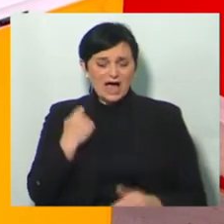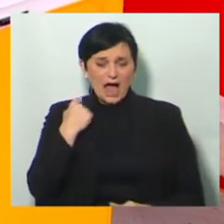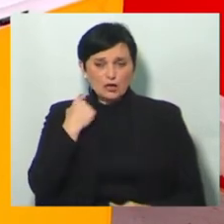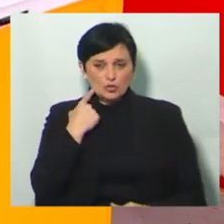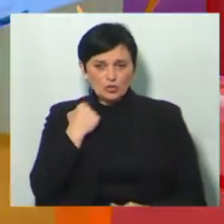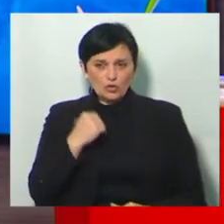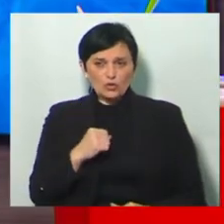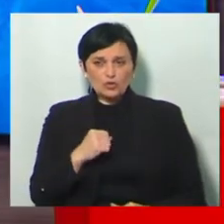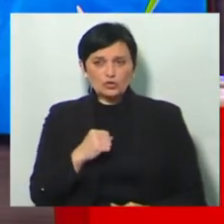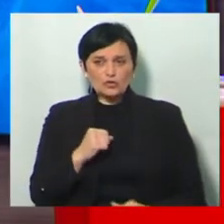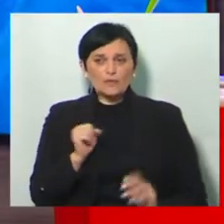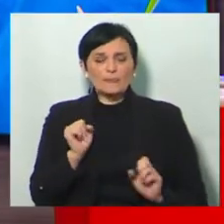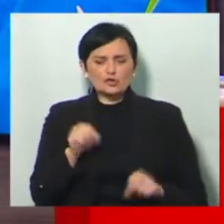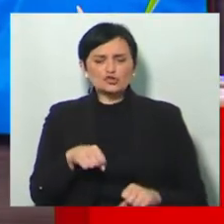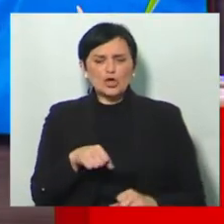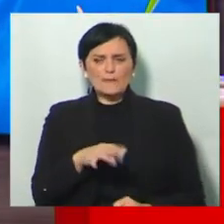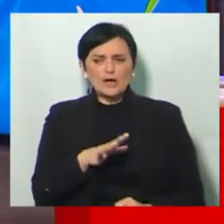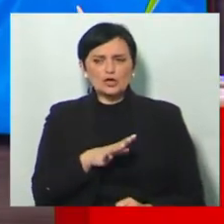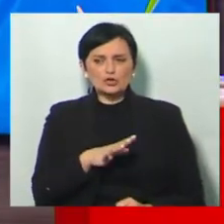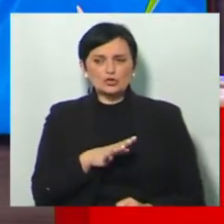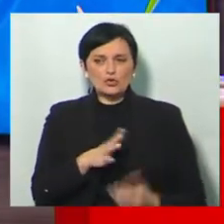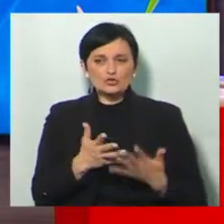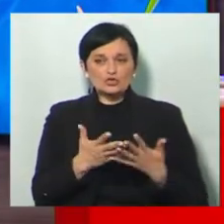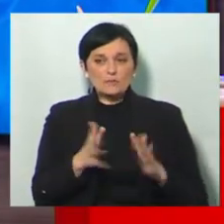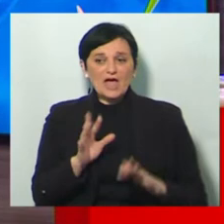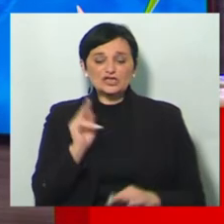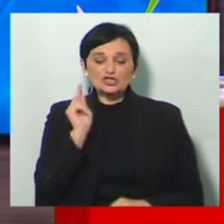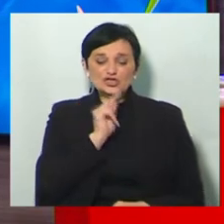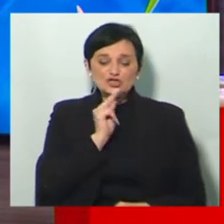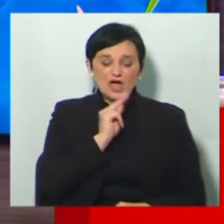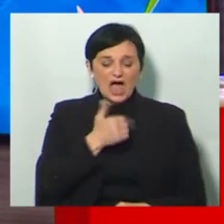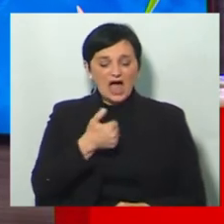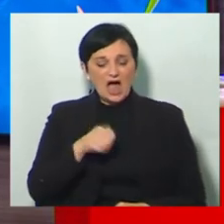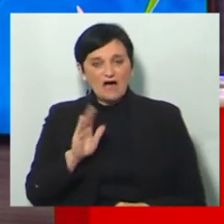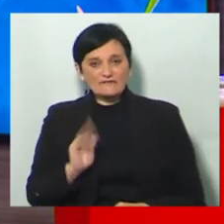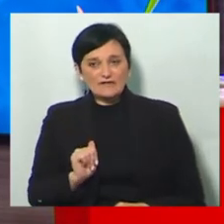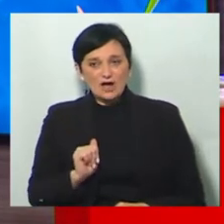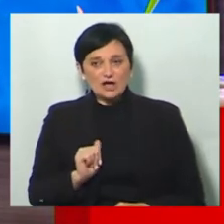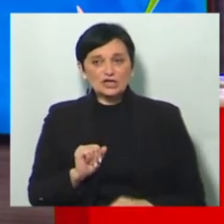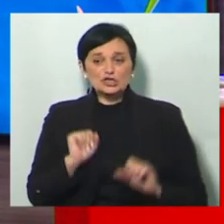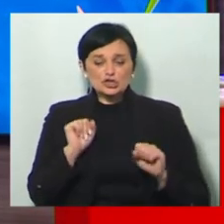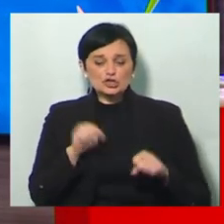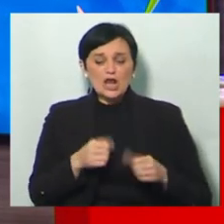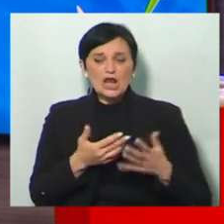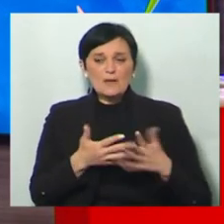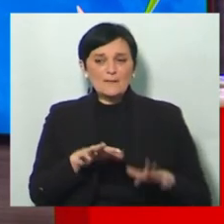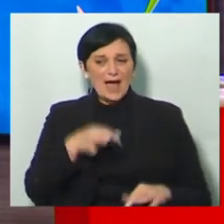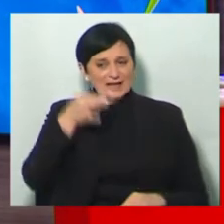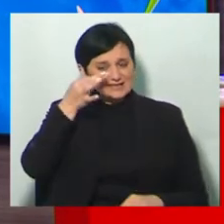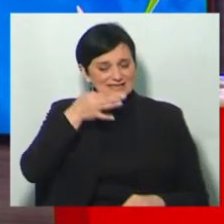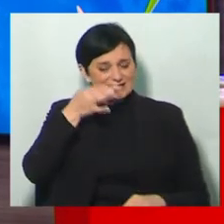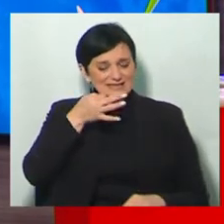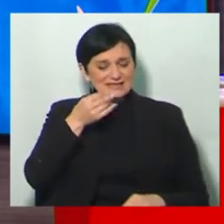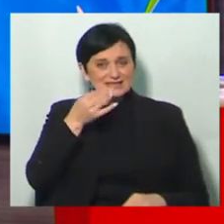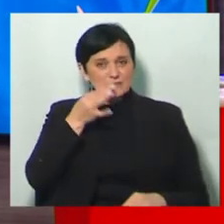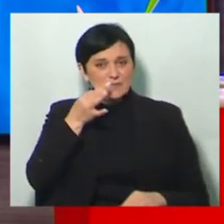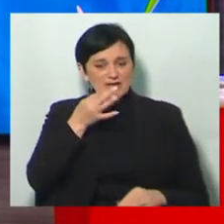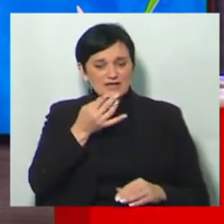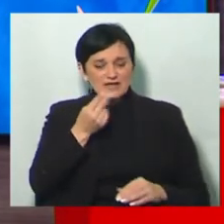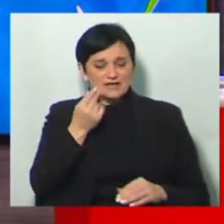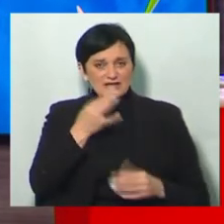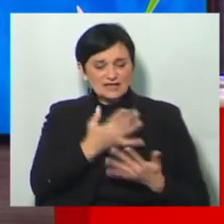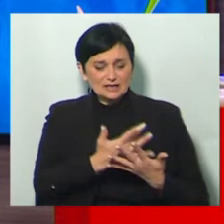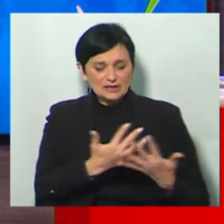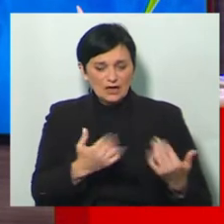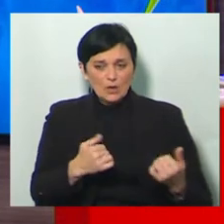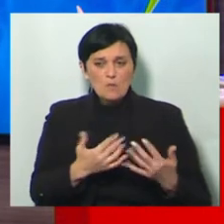ალკოჰოლი. Ეს შეიძლება იყოს მეტი ჩაი და ყავა. Ეს შეიძლება იყოს მეტი ტკბილეული და ნუგბარი. Ეს